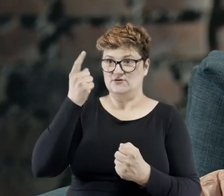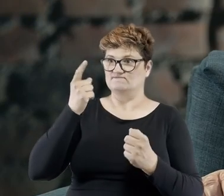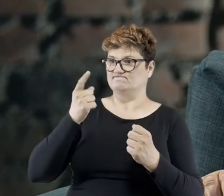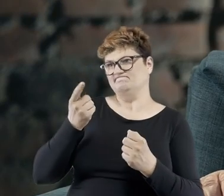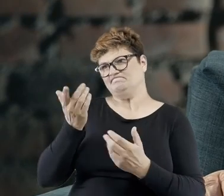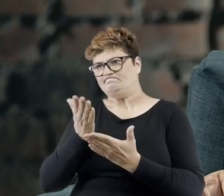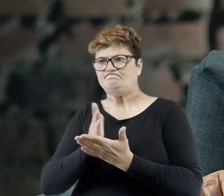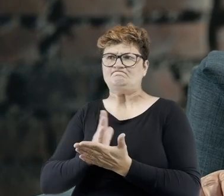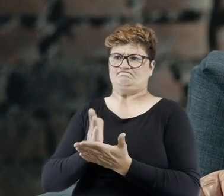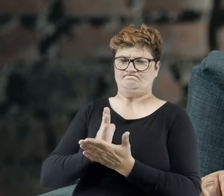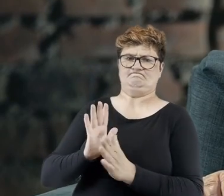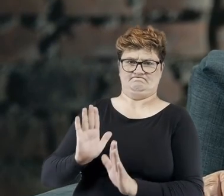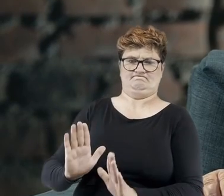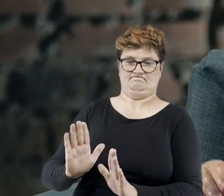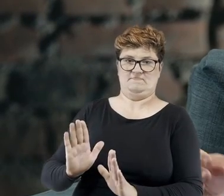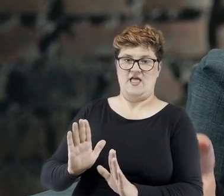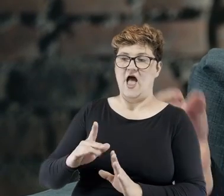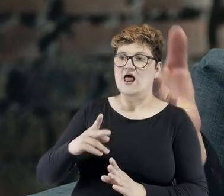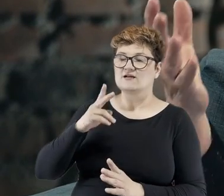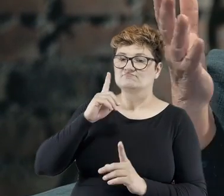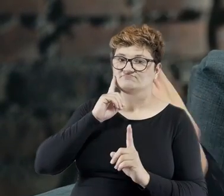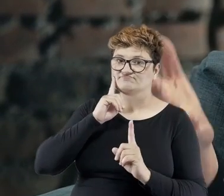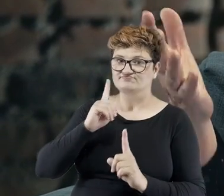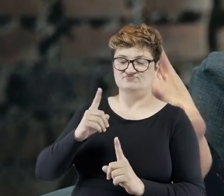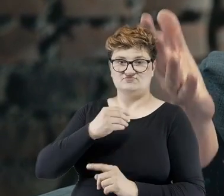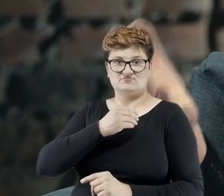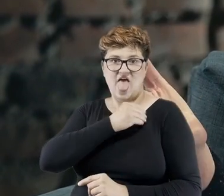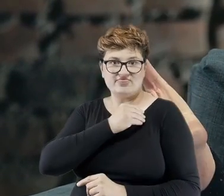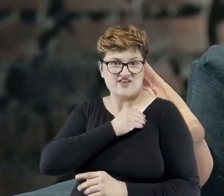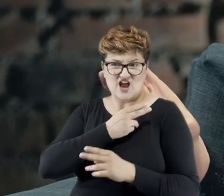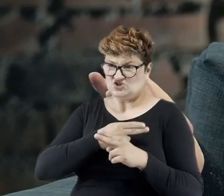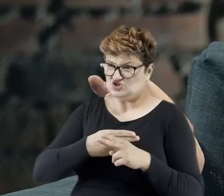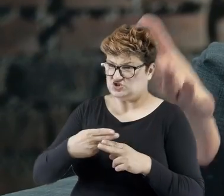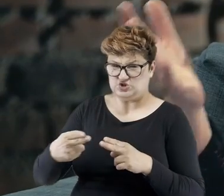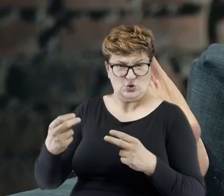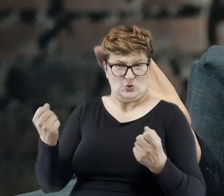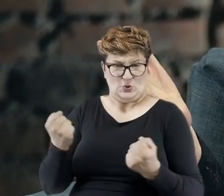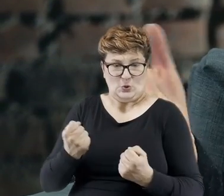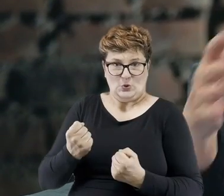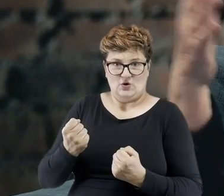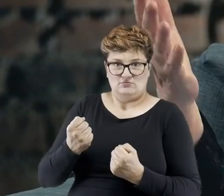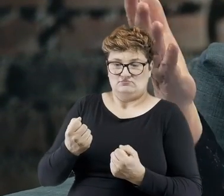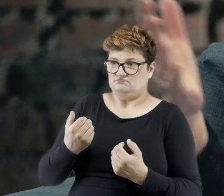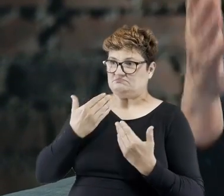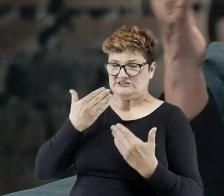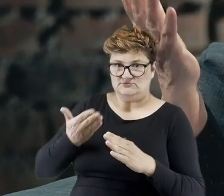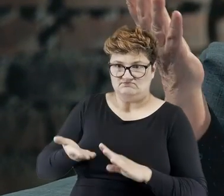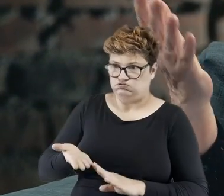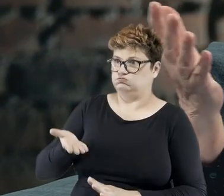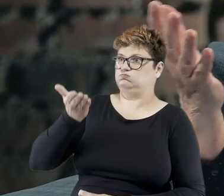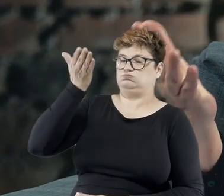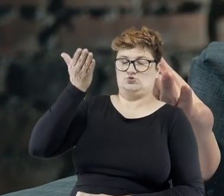osobą właściwie przeciętną, ale jednak ta jej nadzwyczajna czystość etyczna powoduje, że wzbija się na